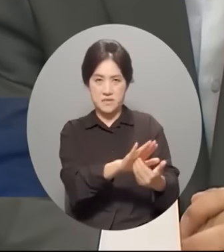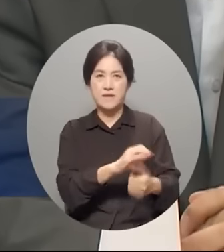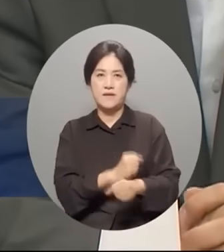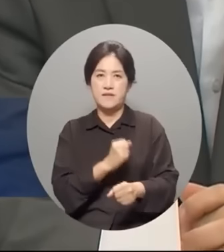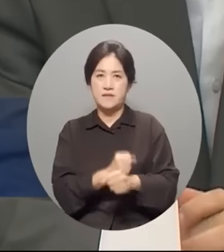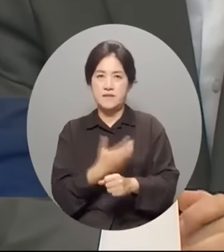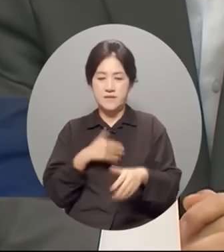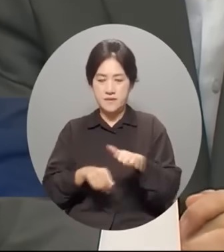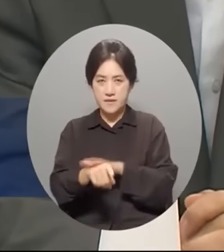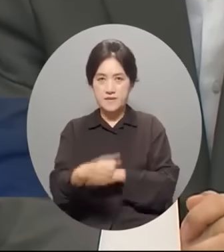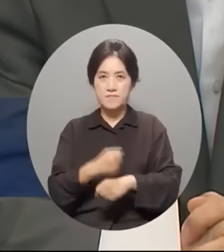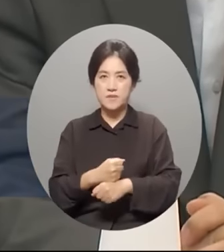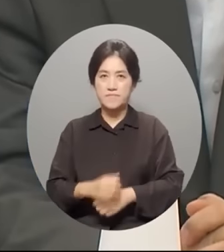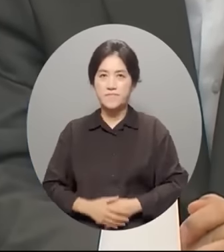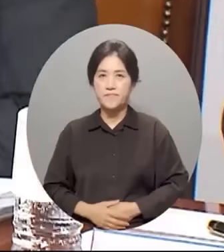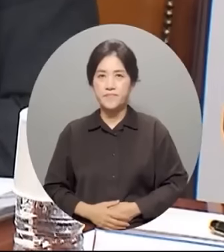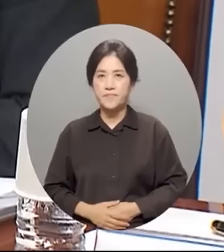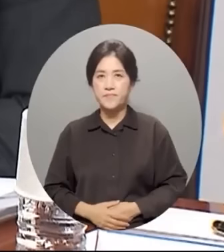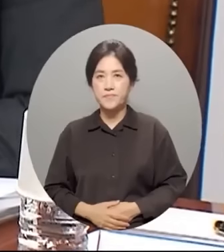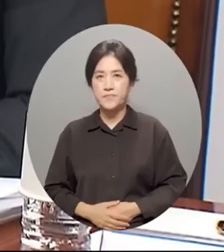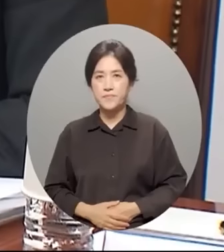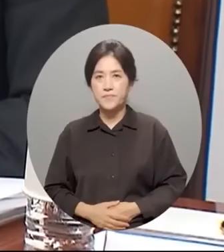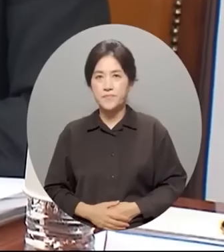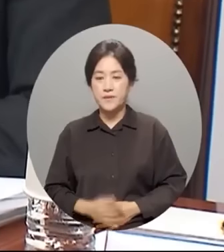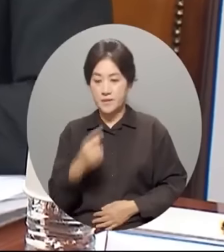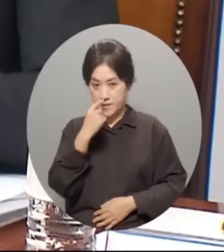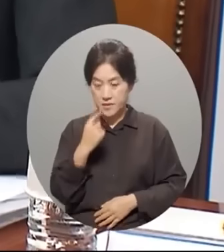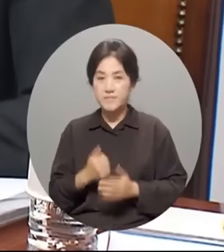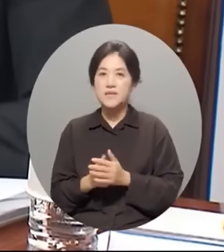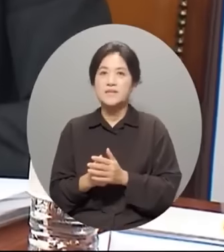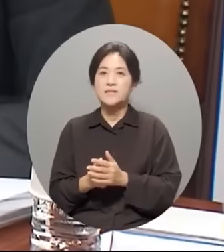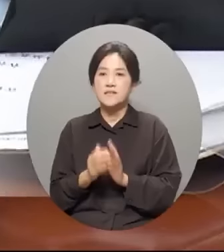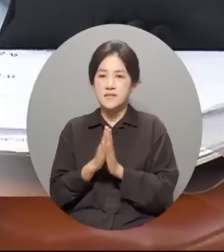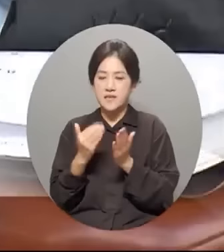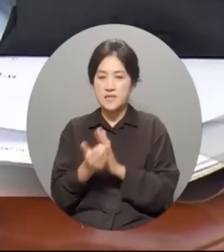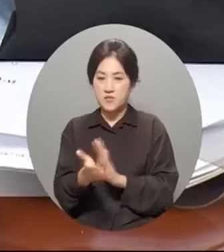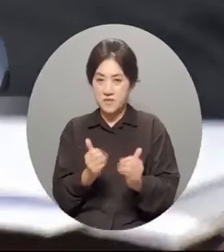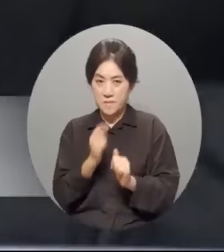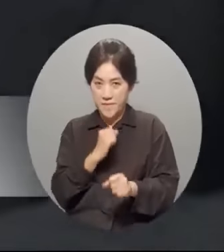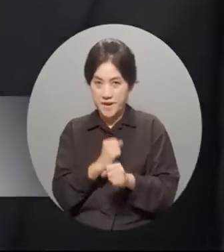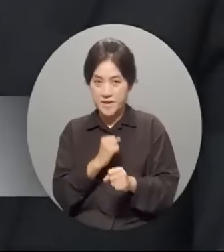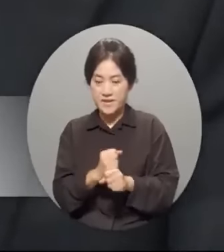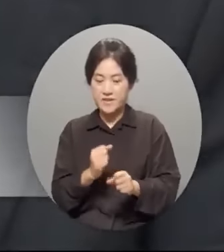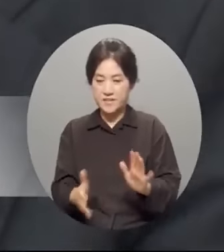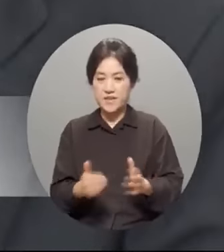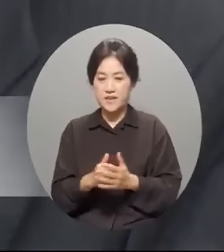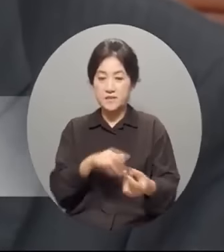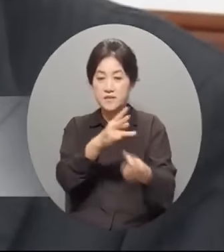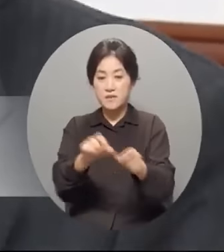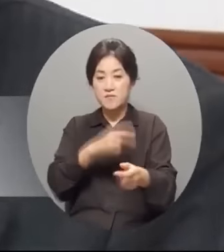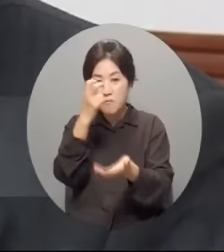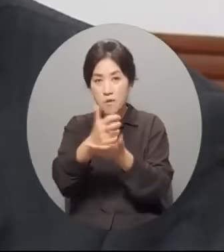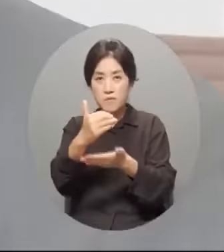막아내겠습니다. 제가 앞장서겠습니다. 자신이 경선에서 내세웠던 제3자 추천 특검에 대해서는 어떤